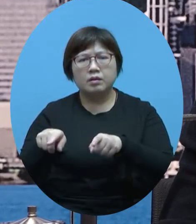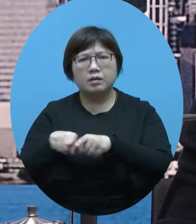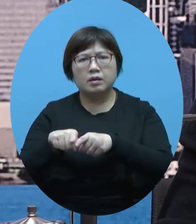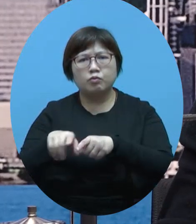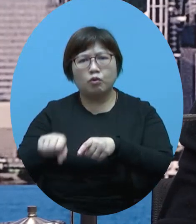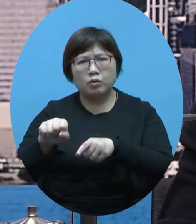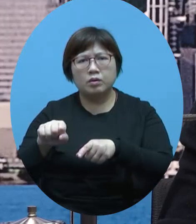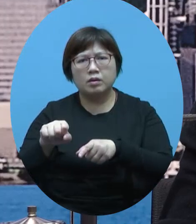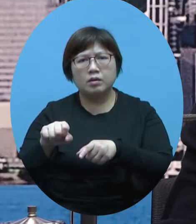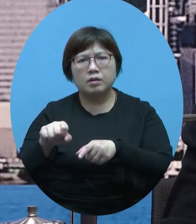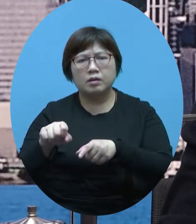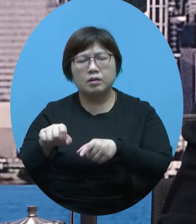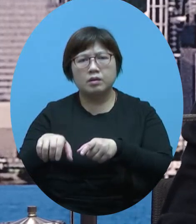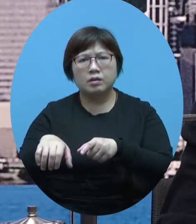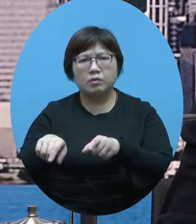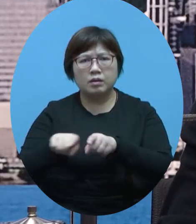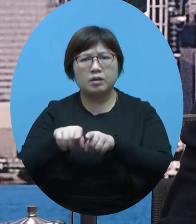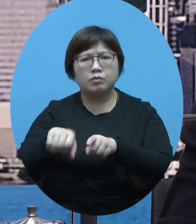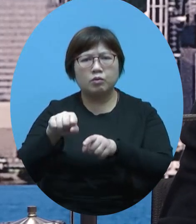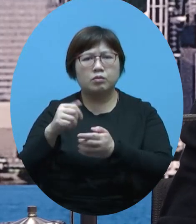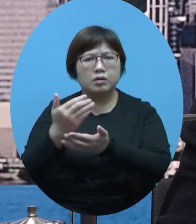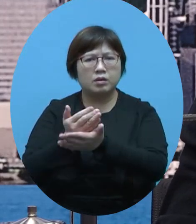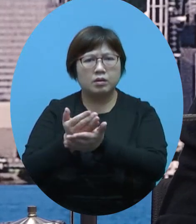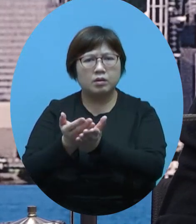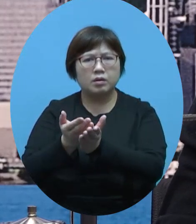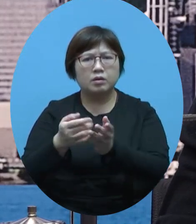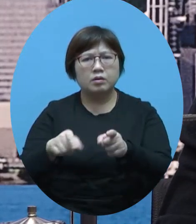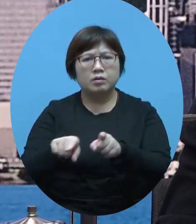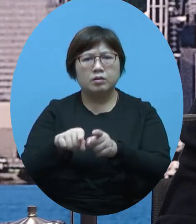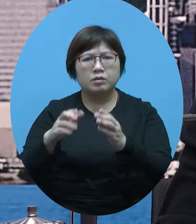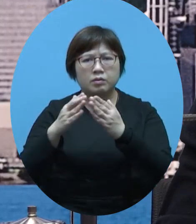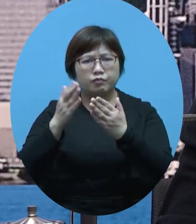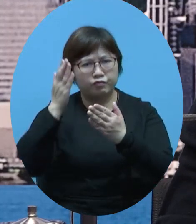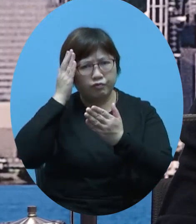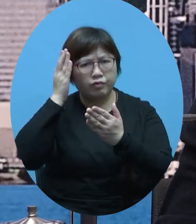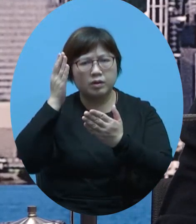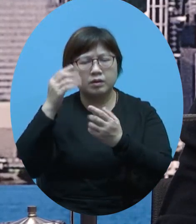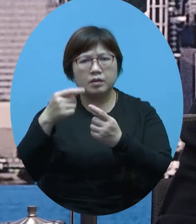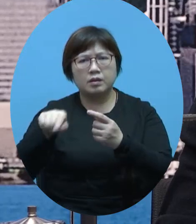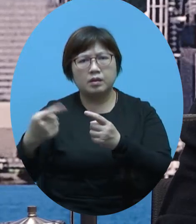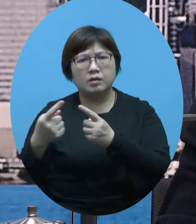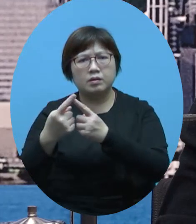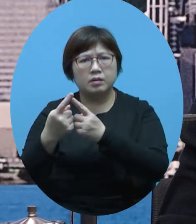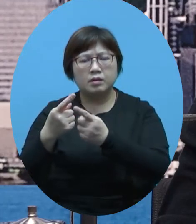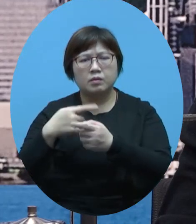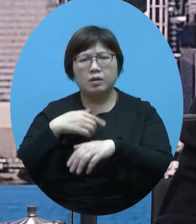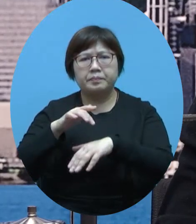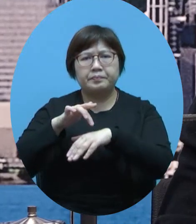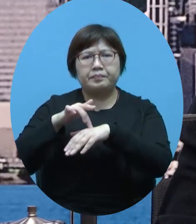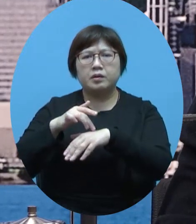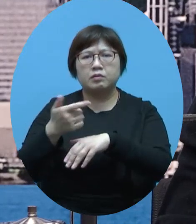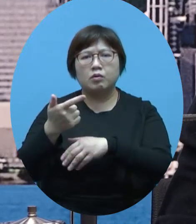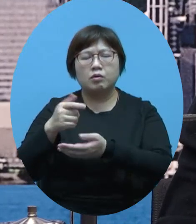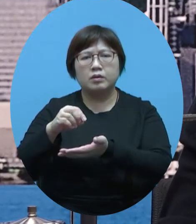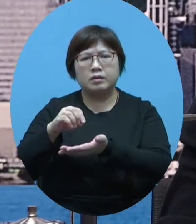啦。咁如果一齊共用設施嘅話咧，可能同住嗰啲人咧，我哋都要界定為密切接觸者啦。